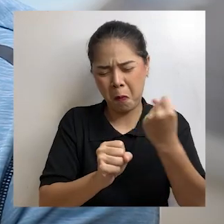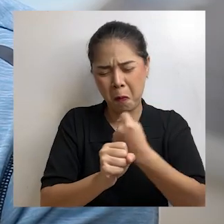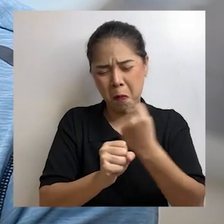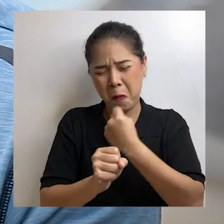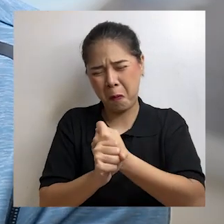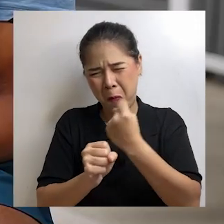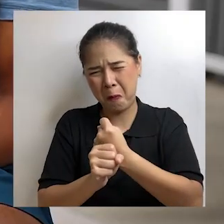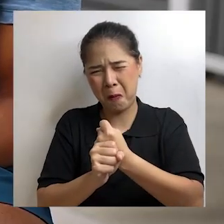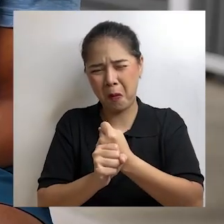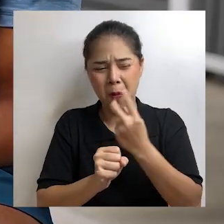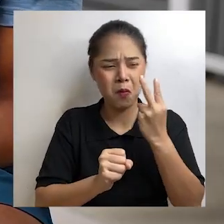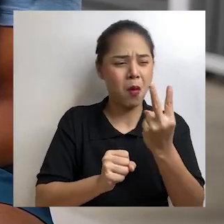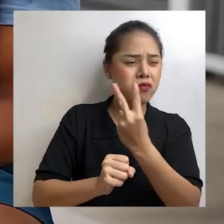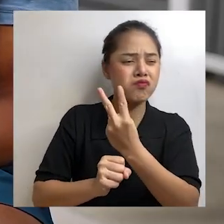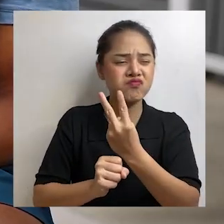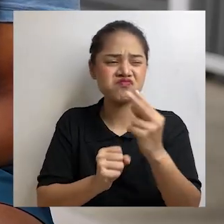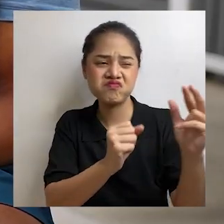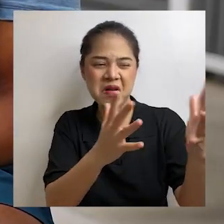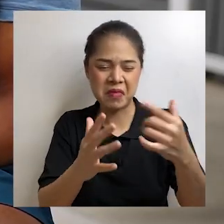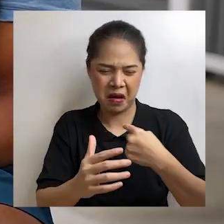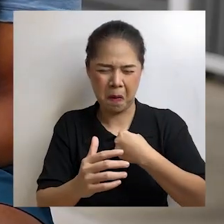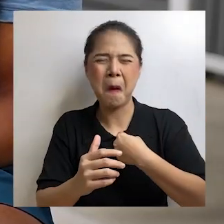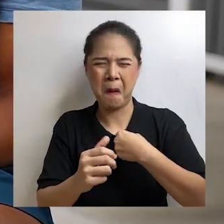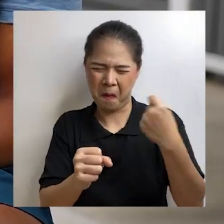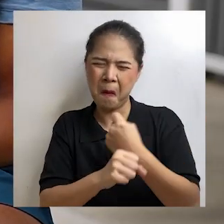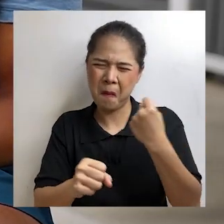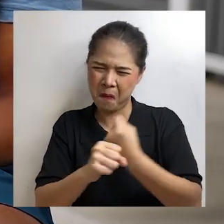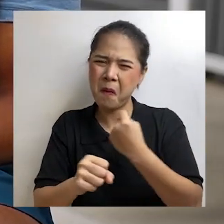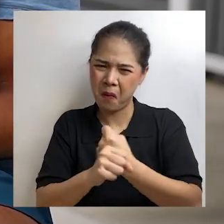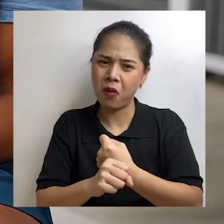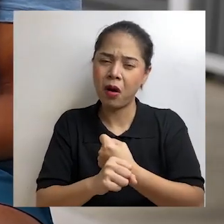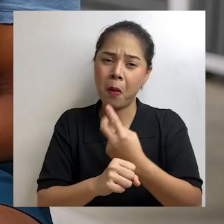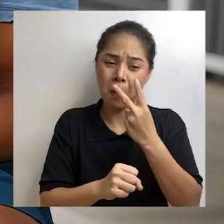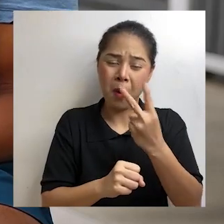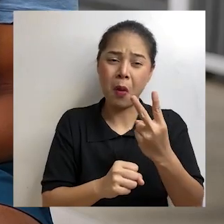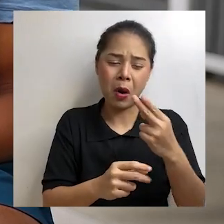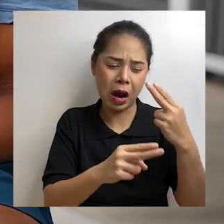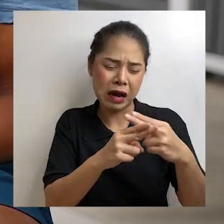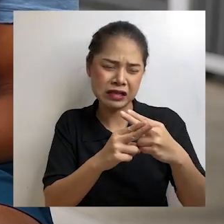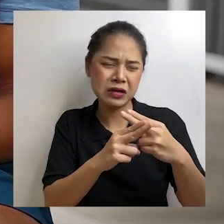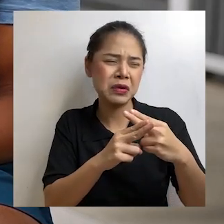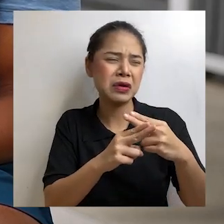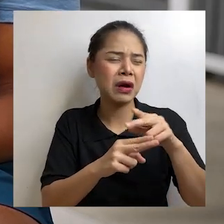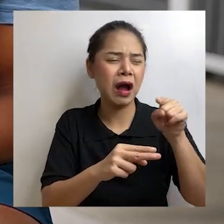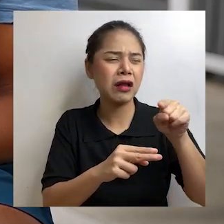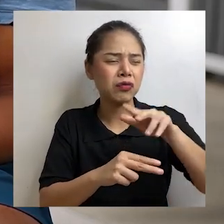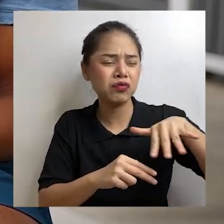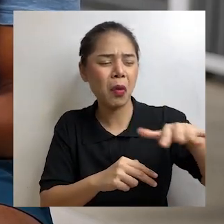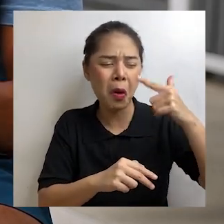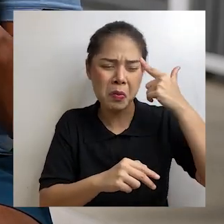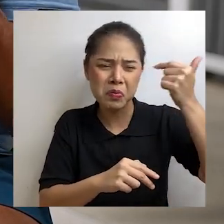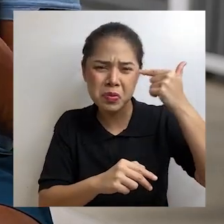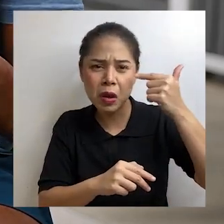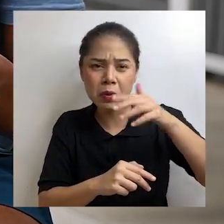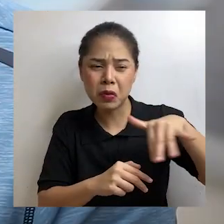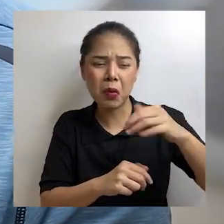รืออะไรแบบนี้อยู่แล้วผมว่าพรสวรรค์มันคือสิ่งที่เราเรียกกันไปต่างๆนานาเพราะว่าคนคนนั้นน่ะเก่ง